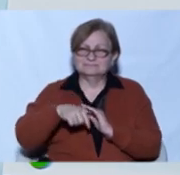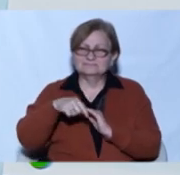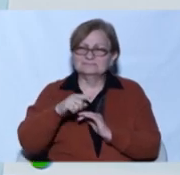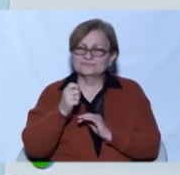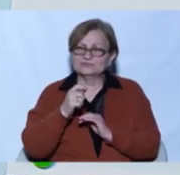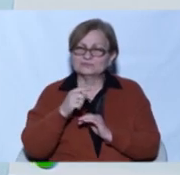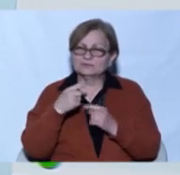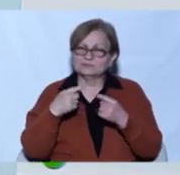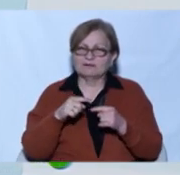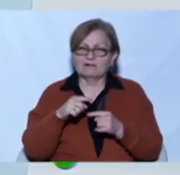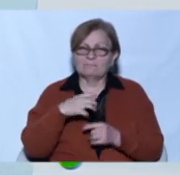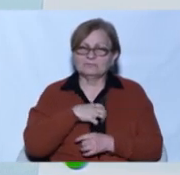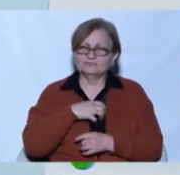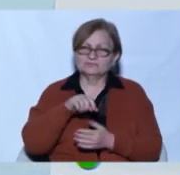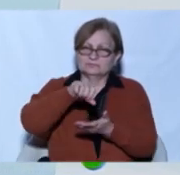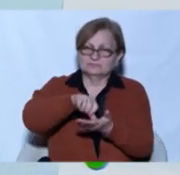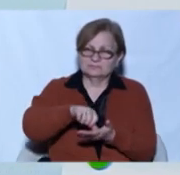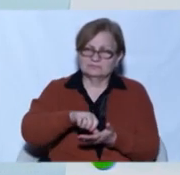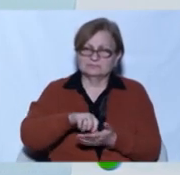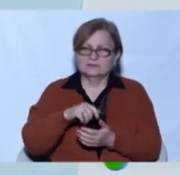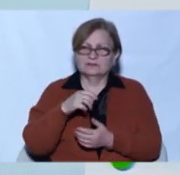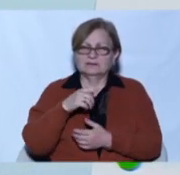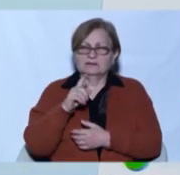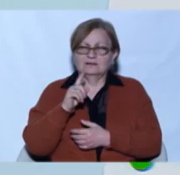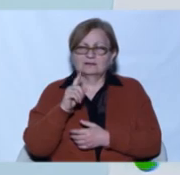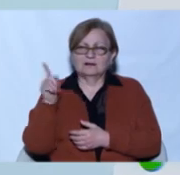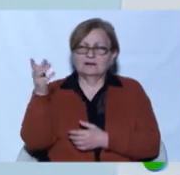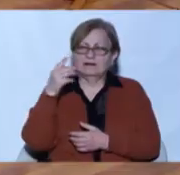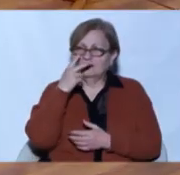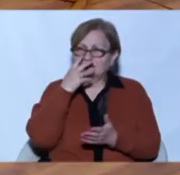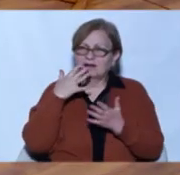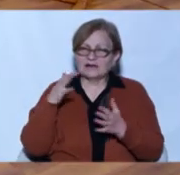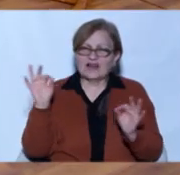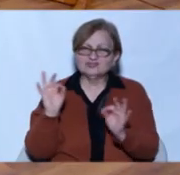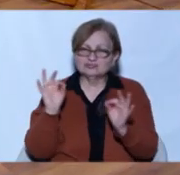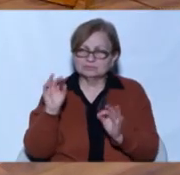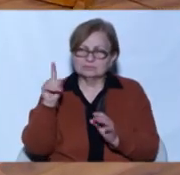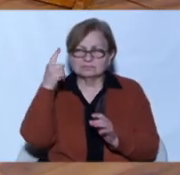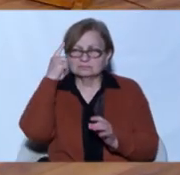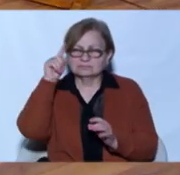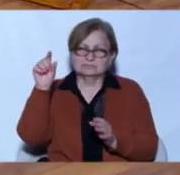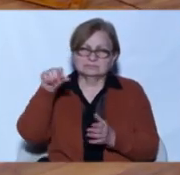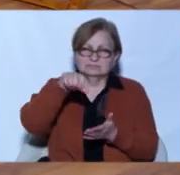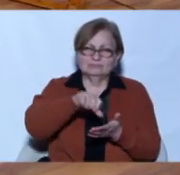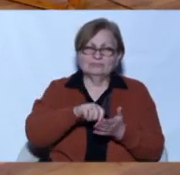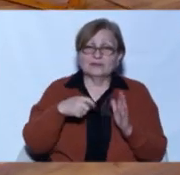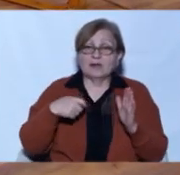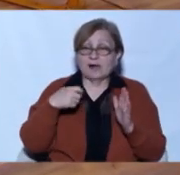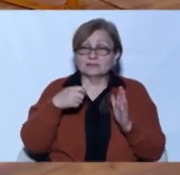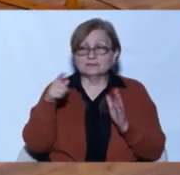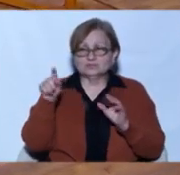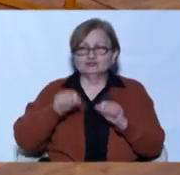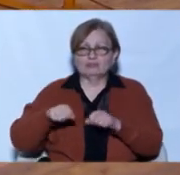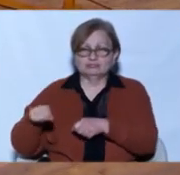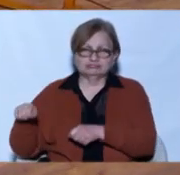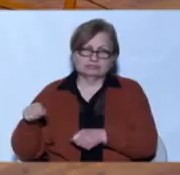რაღაცას რეჟისორის, სცენარისტის თვალით დანახულს და კინოს აქვს ეს შესაძლებლობები,